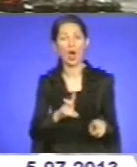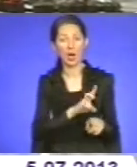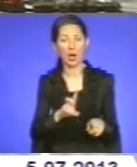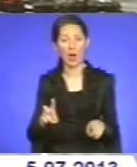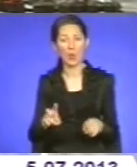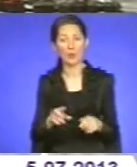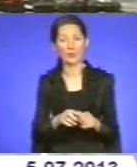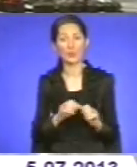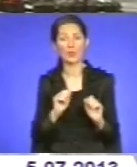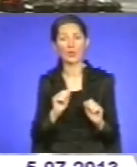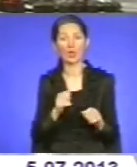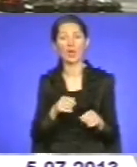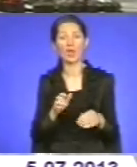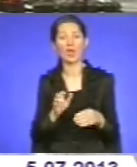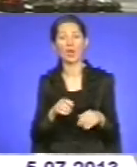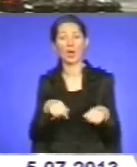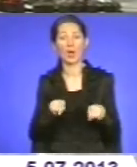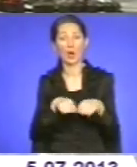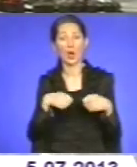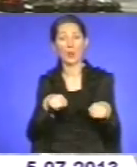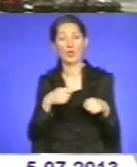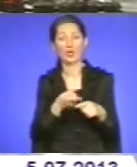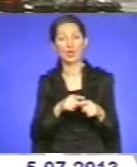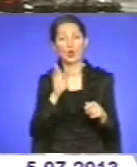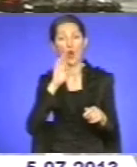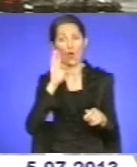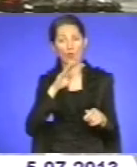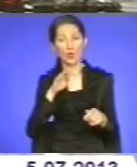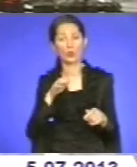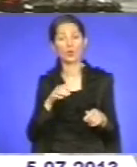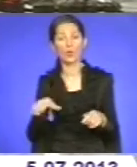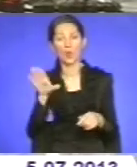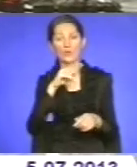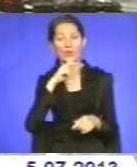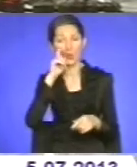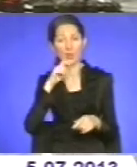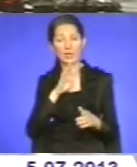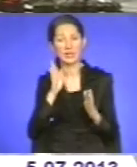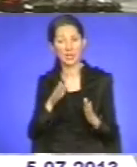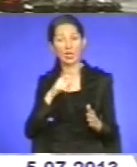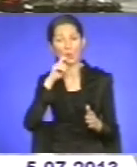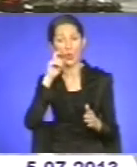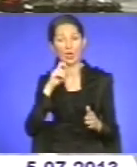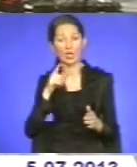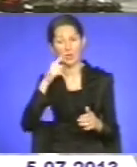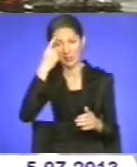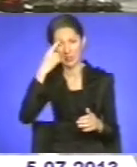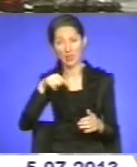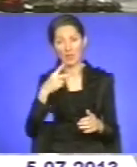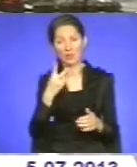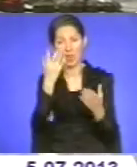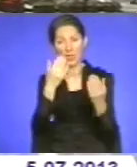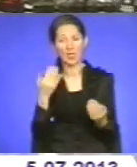і випускати цю воду і доставляти її по всій Україні, і не тільки по Україні. Ви знаєте, 2 дні